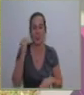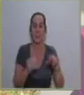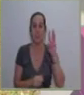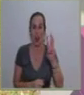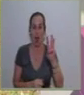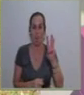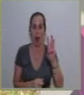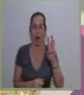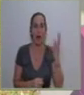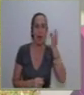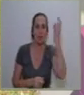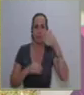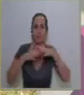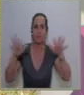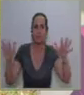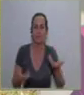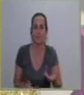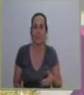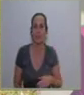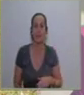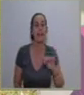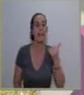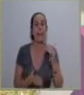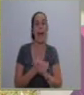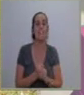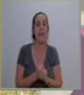הלכו הברחשים. איזה יופי. שלומית, חברים?